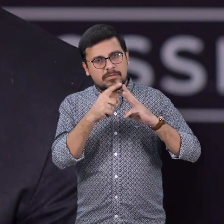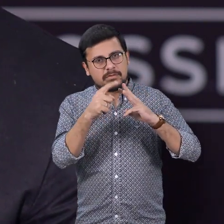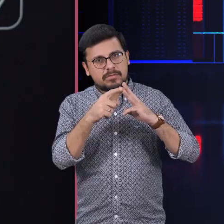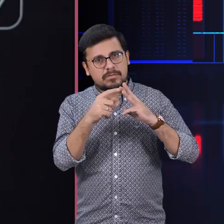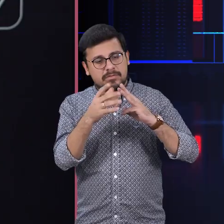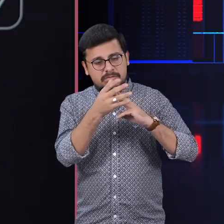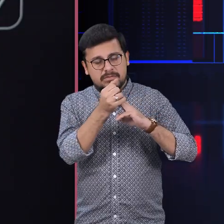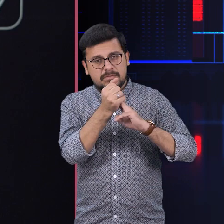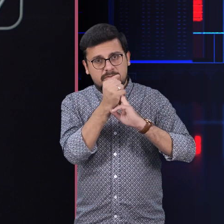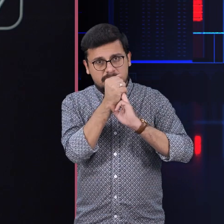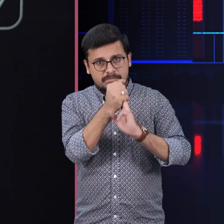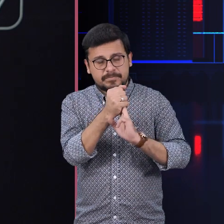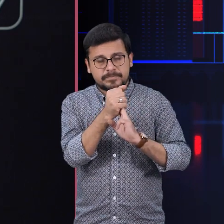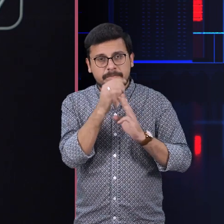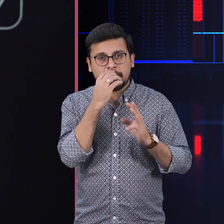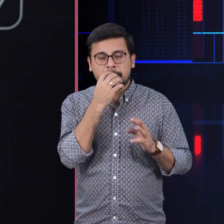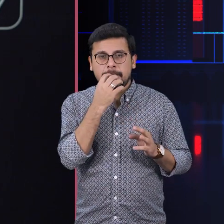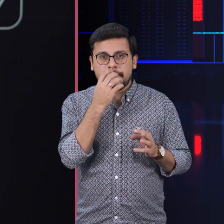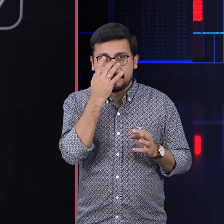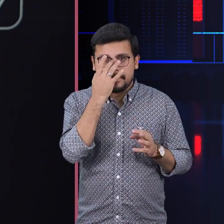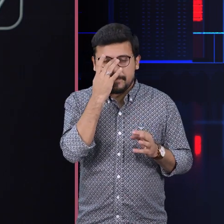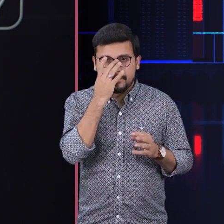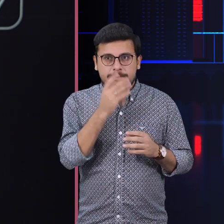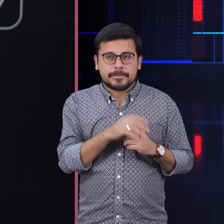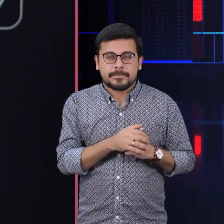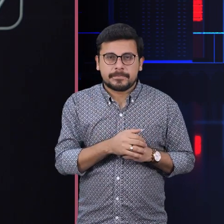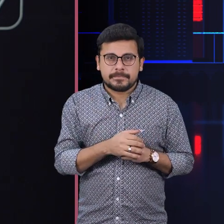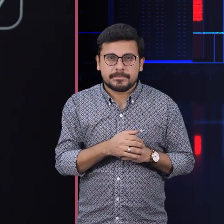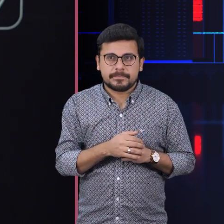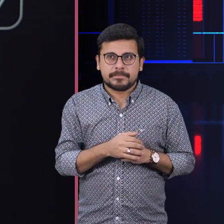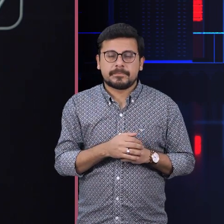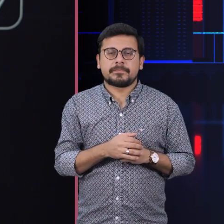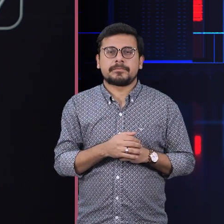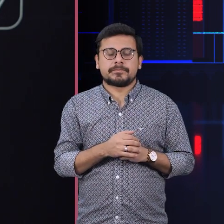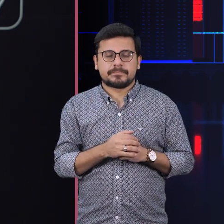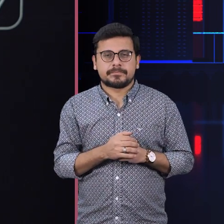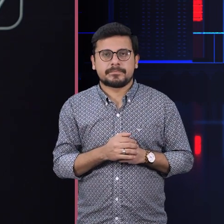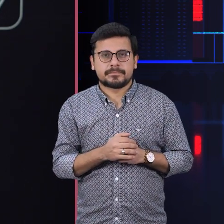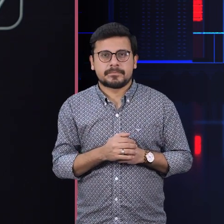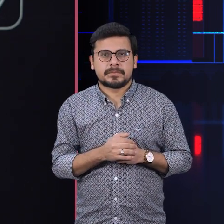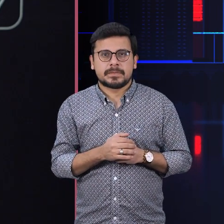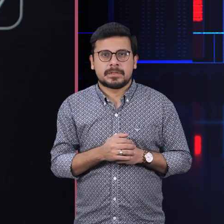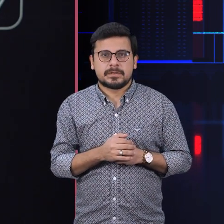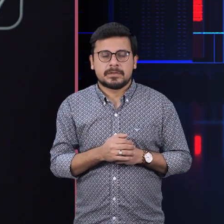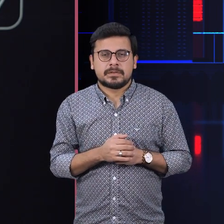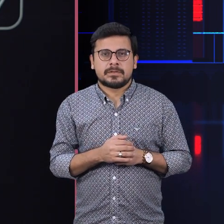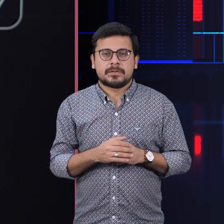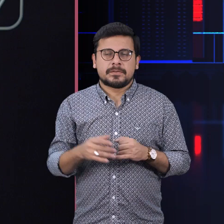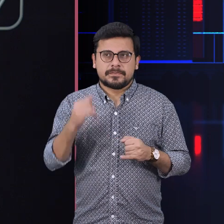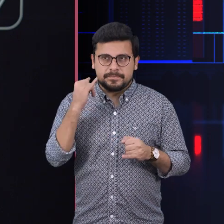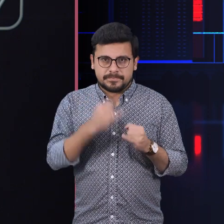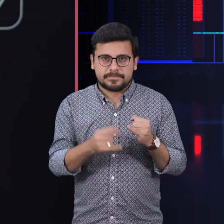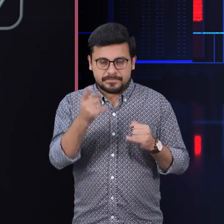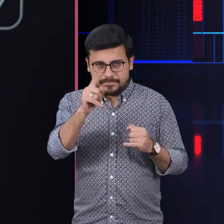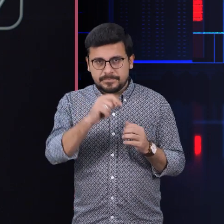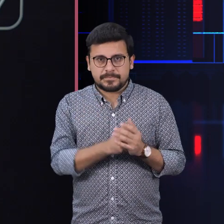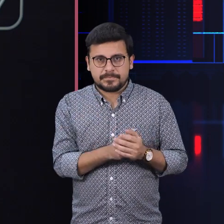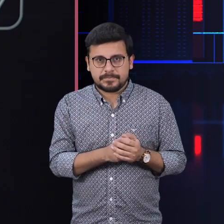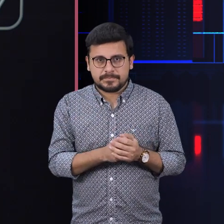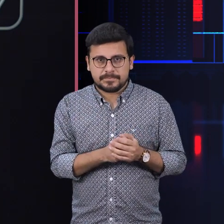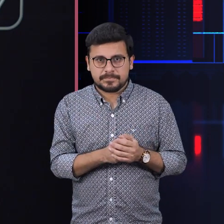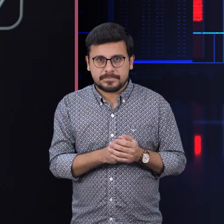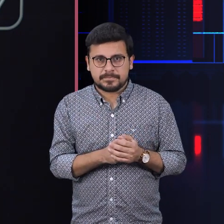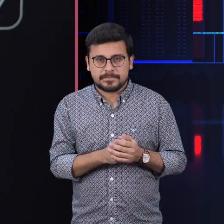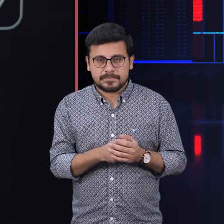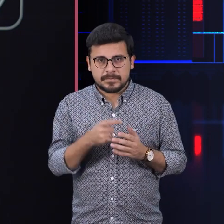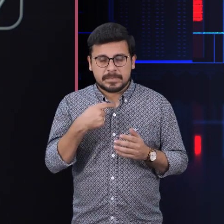ہے. اگر میں کائنڈنیس کی بات کروں تو یہ پلانڈ نہیں ہو سکتی کوئی چیز. یہ اللہ میاں کا